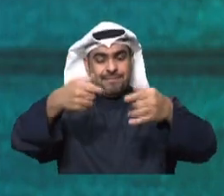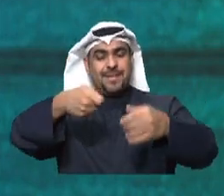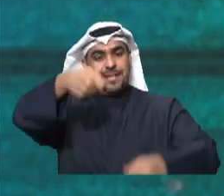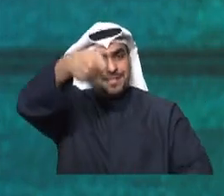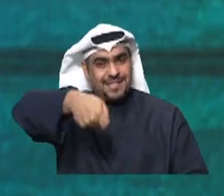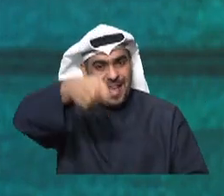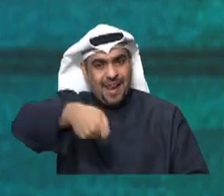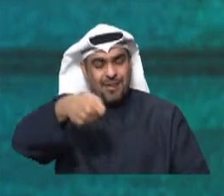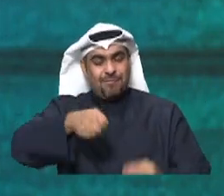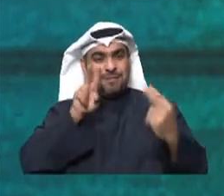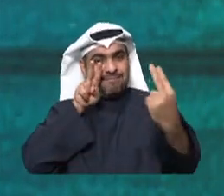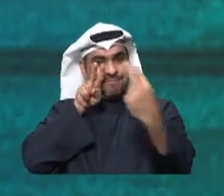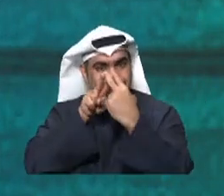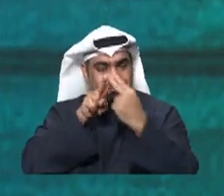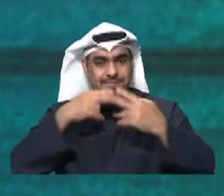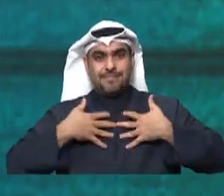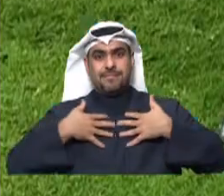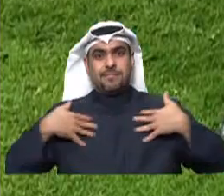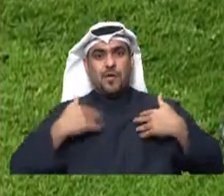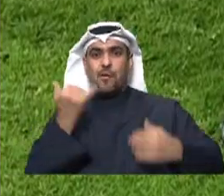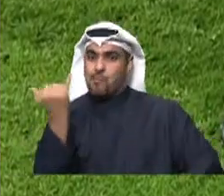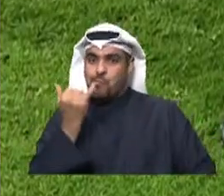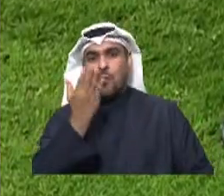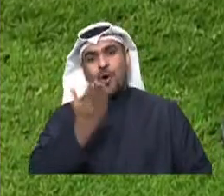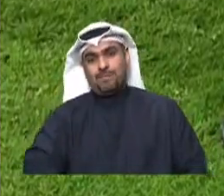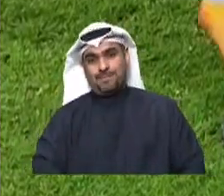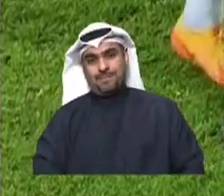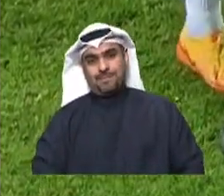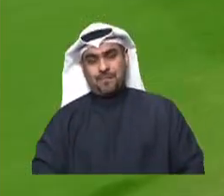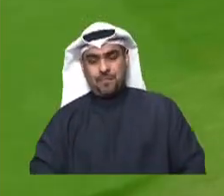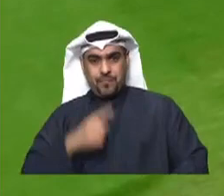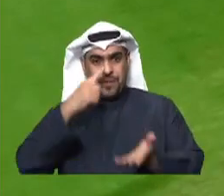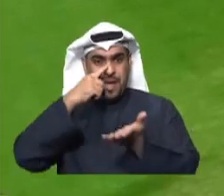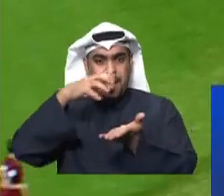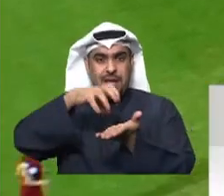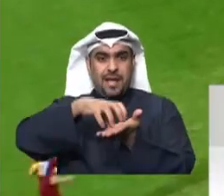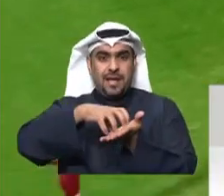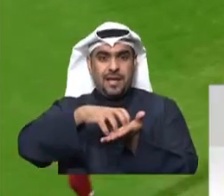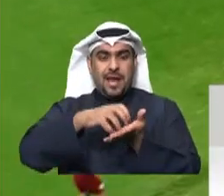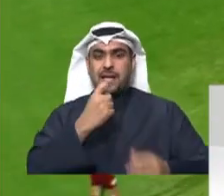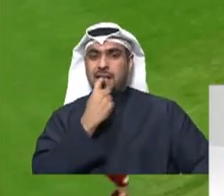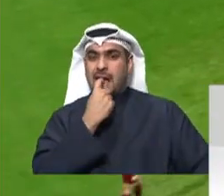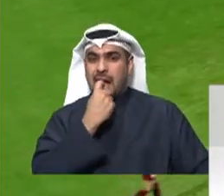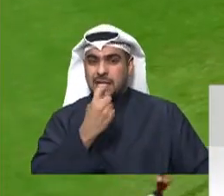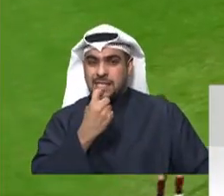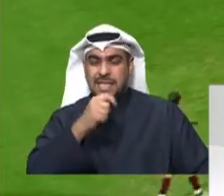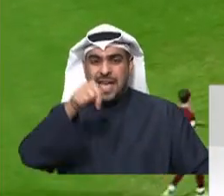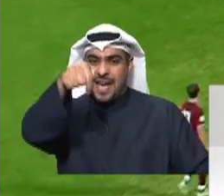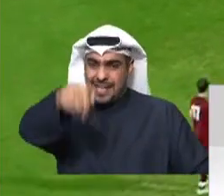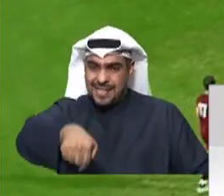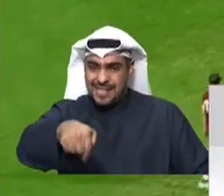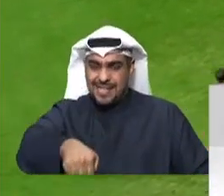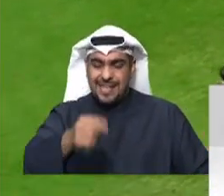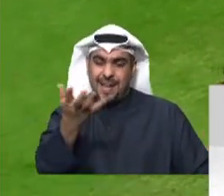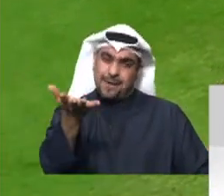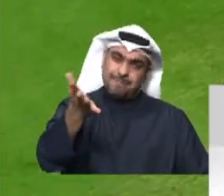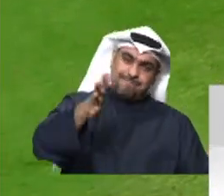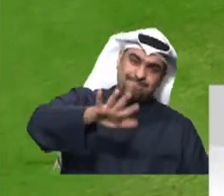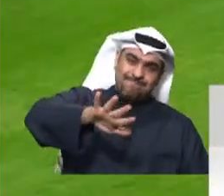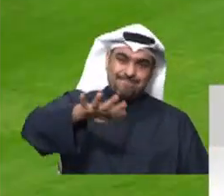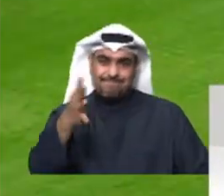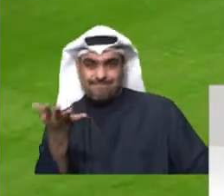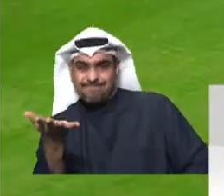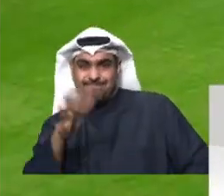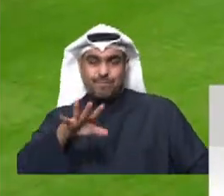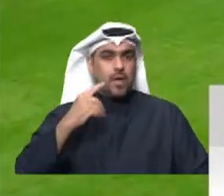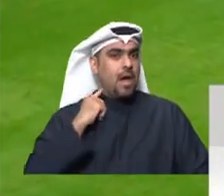العربي ونادي القادسية قد يكون فنيا ليس بالمستوى المطلوب، لكن لما يلتقون مع بعض على طول الأمور تتغير، لأن هناك معطيات وهناك